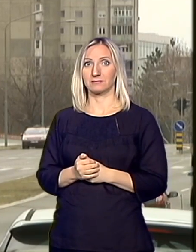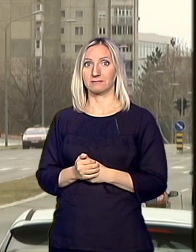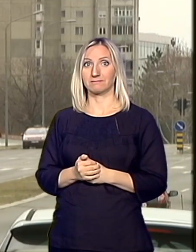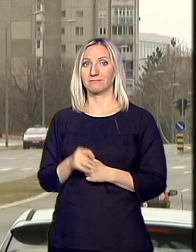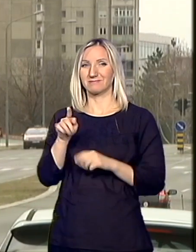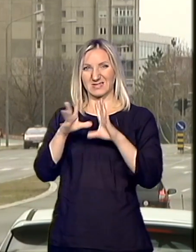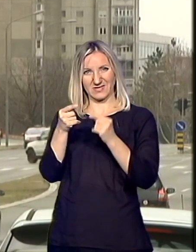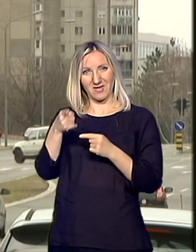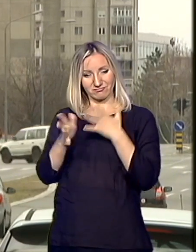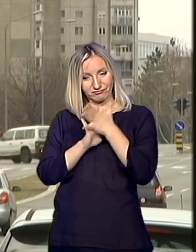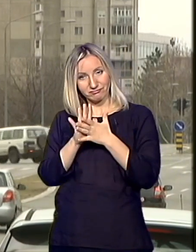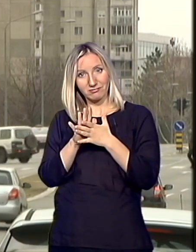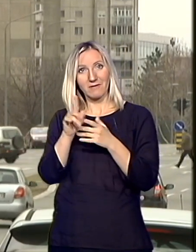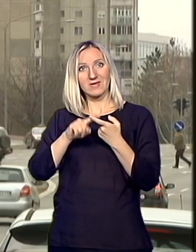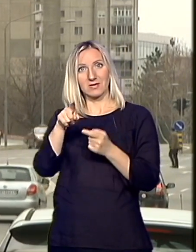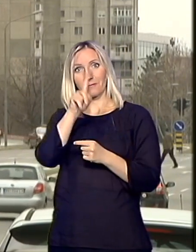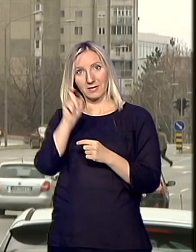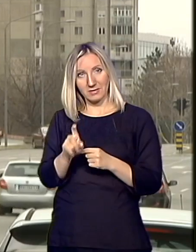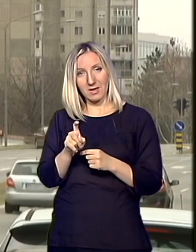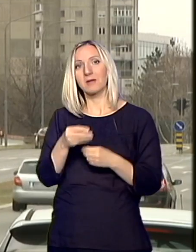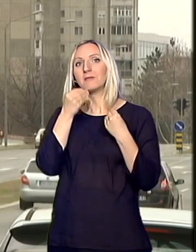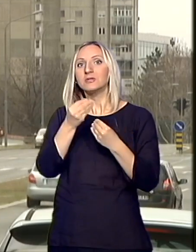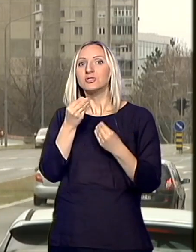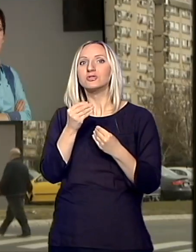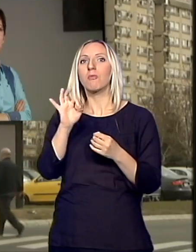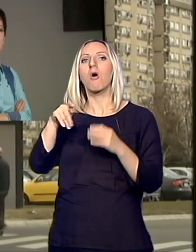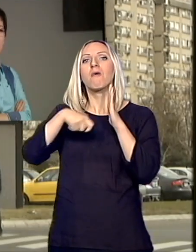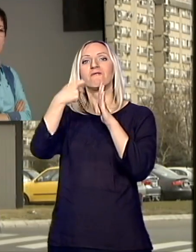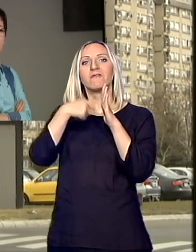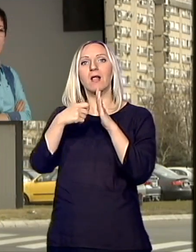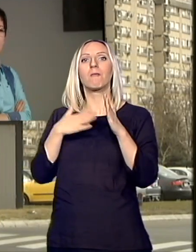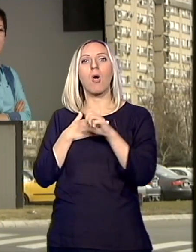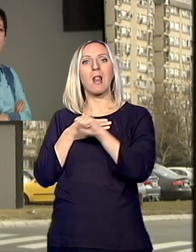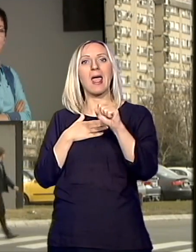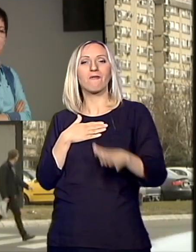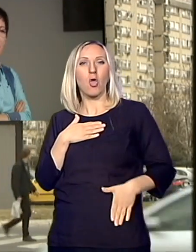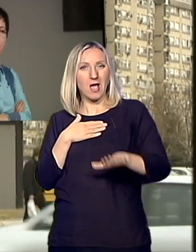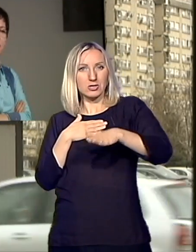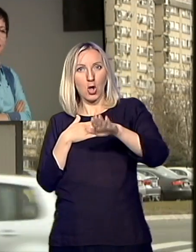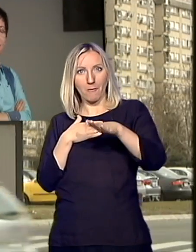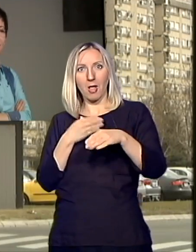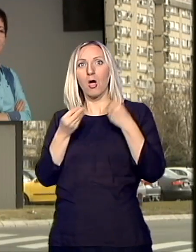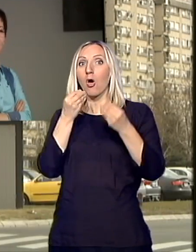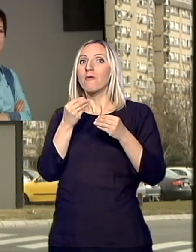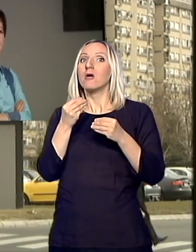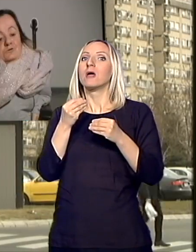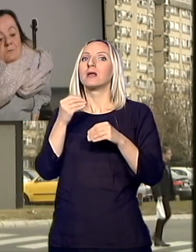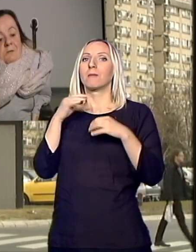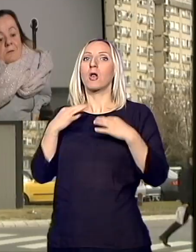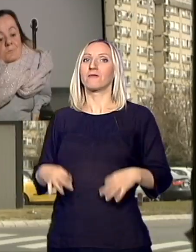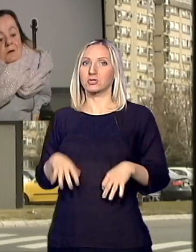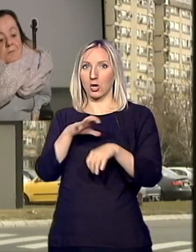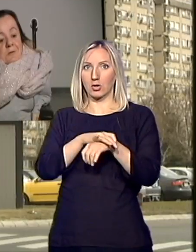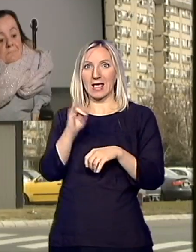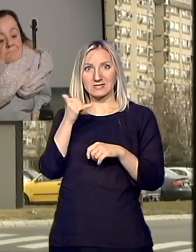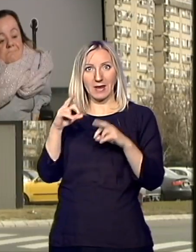O ovim pitanjima u ovoj emisiji tumačit će film Moje levo stopalo, govore profesorka dr. Jasmina Ahmetagić,